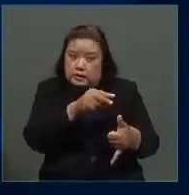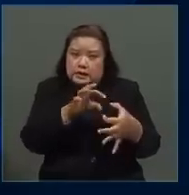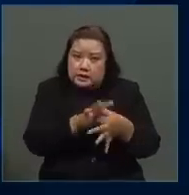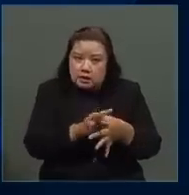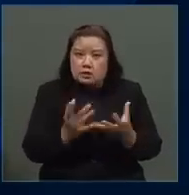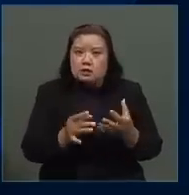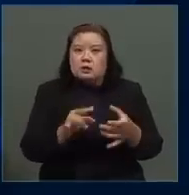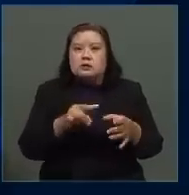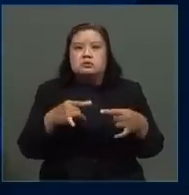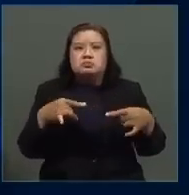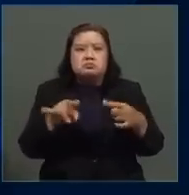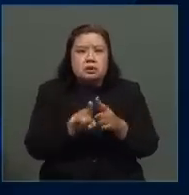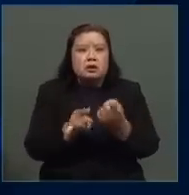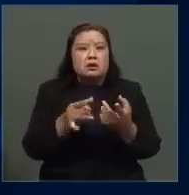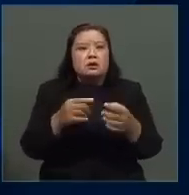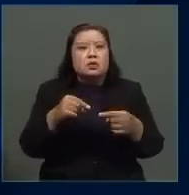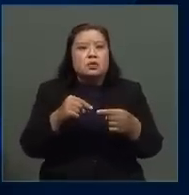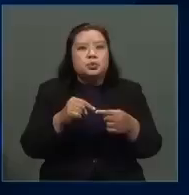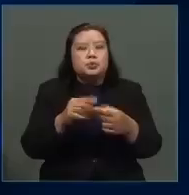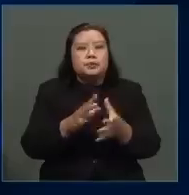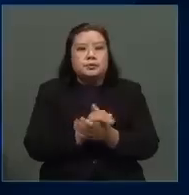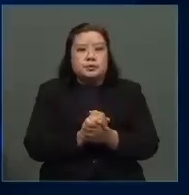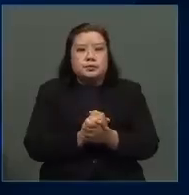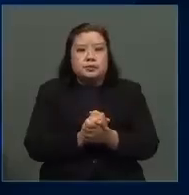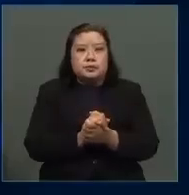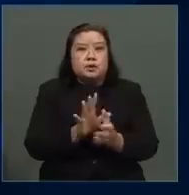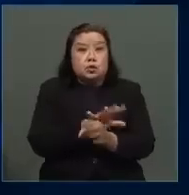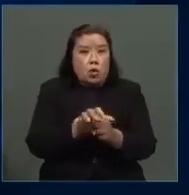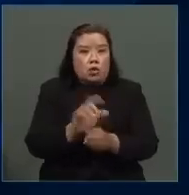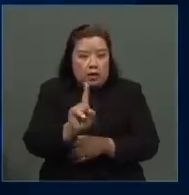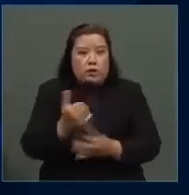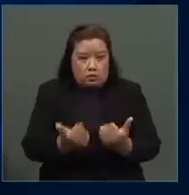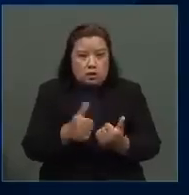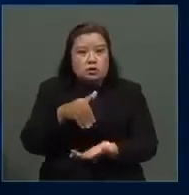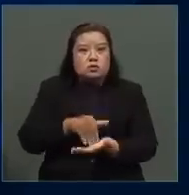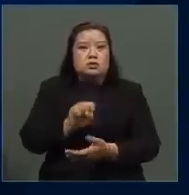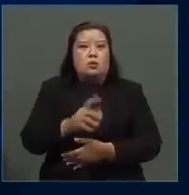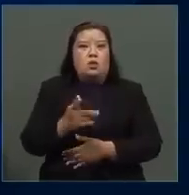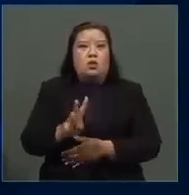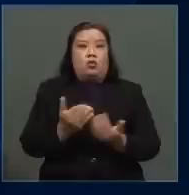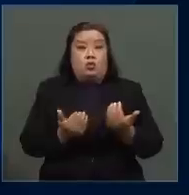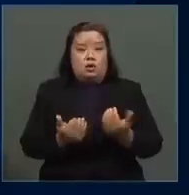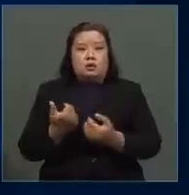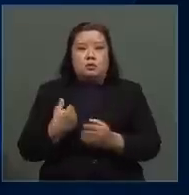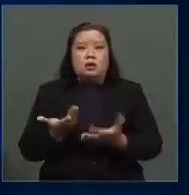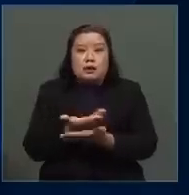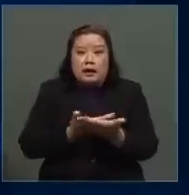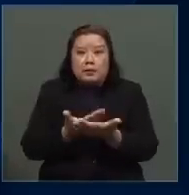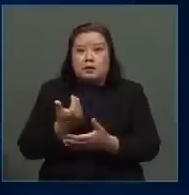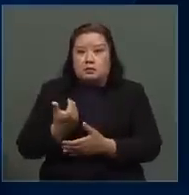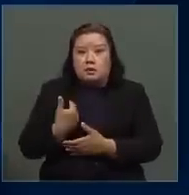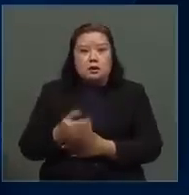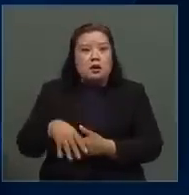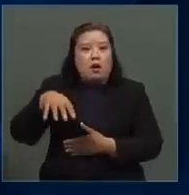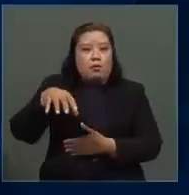พันธุ์ของเชื้ออย่างไรก็ตามวันนี้ในที่ประชุมสำหรับคอมีการหารือกันนะคะขอความร่วมมือไปยังหน่วยงานความมั่น